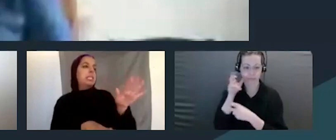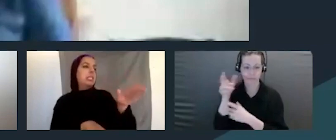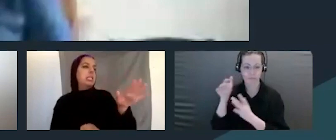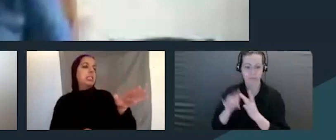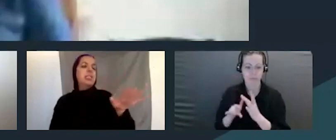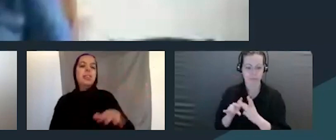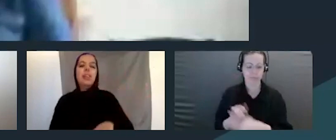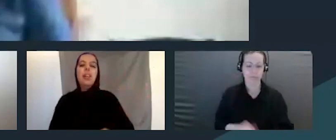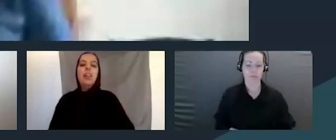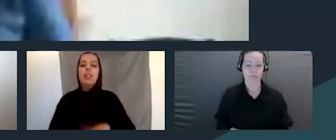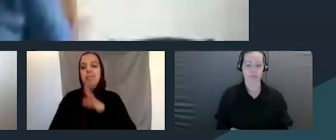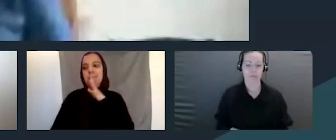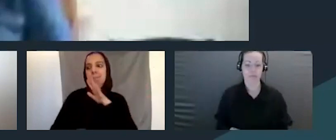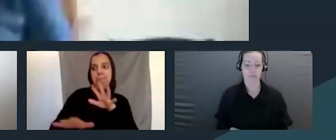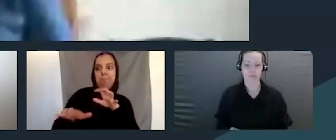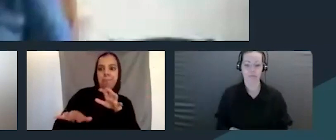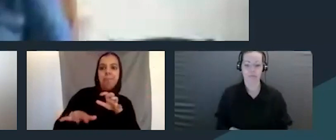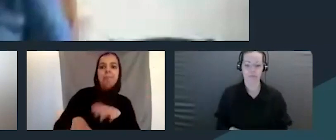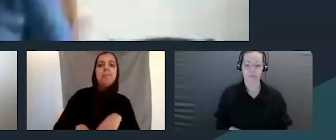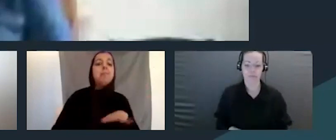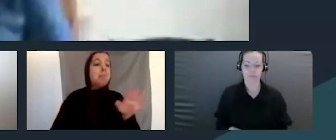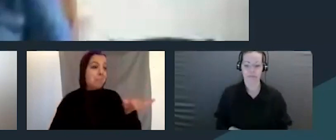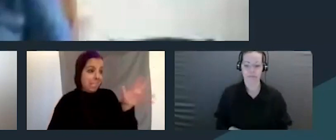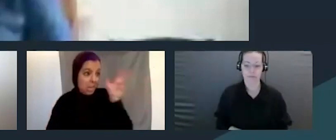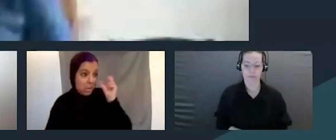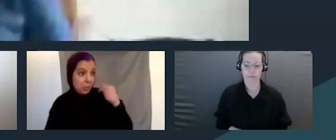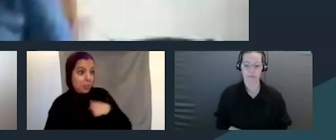que vous m'entendez?